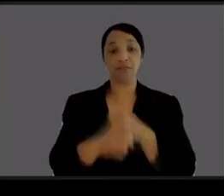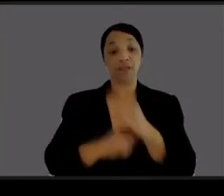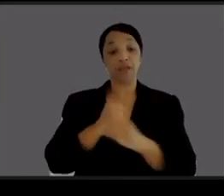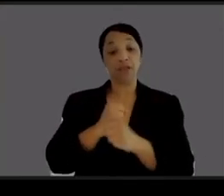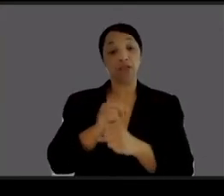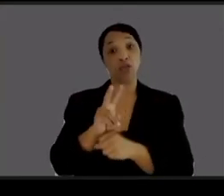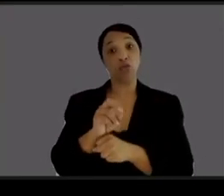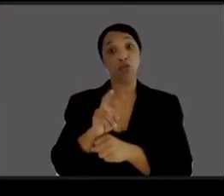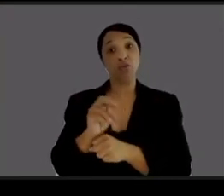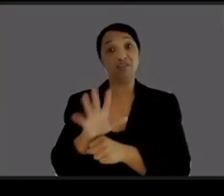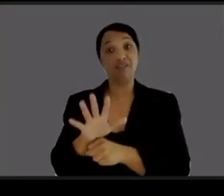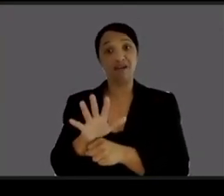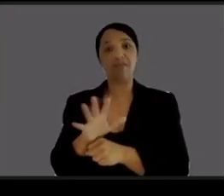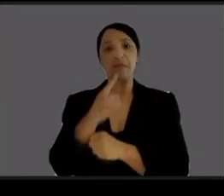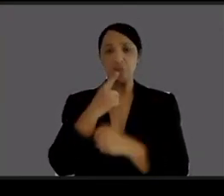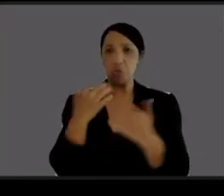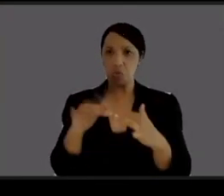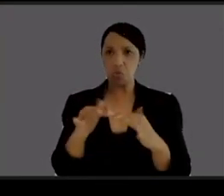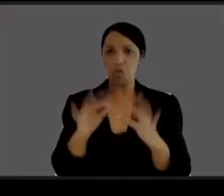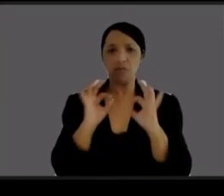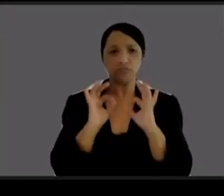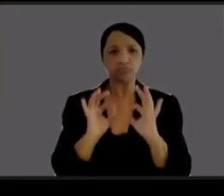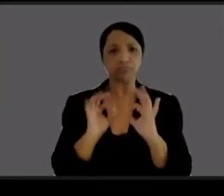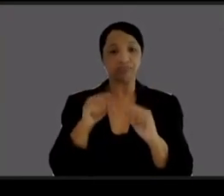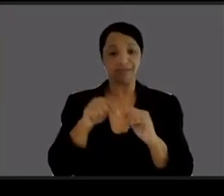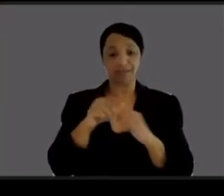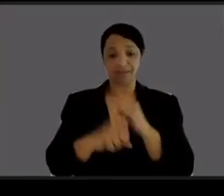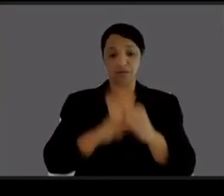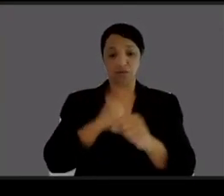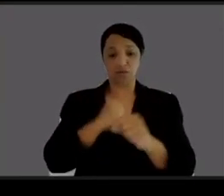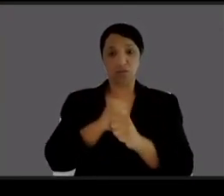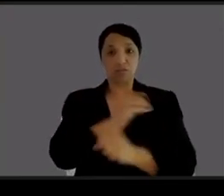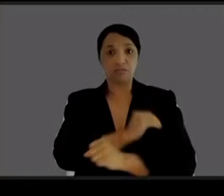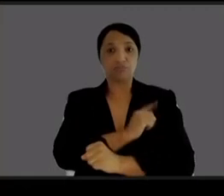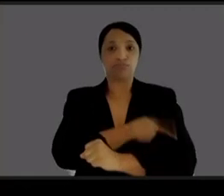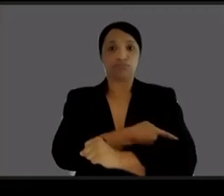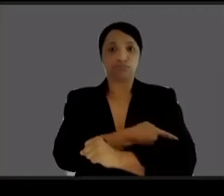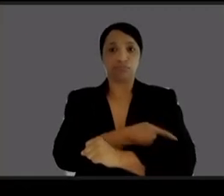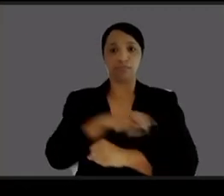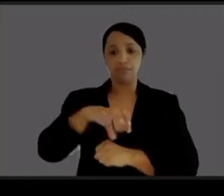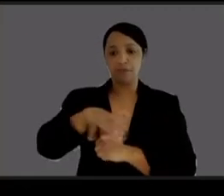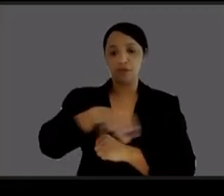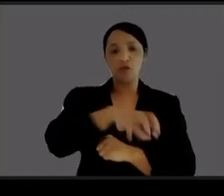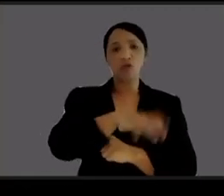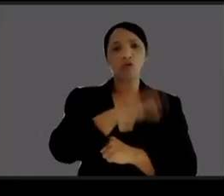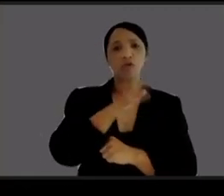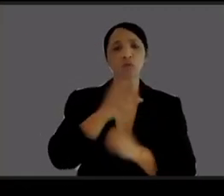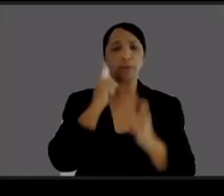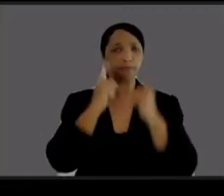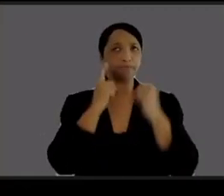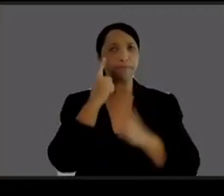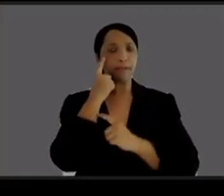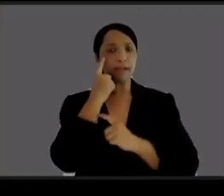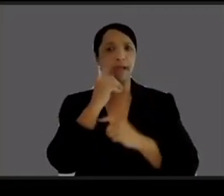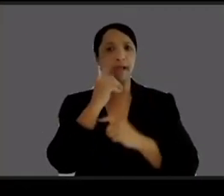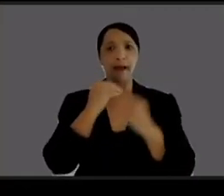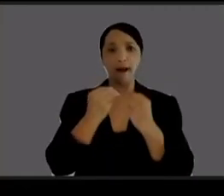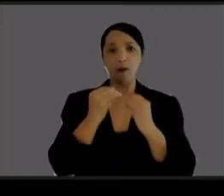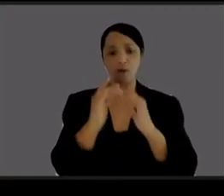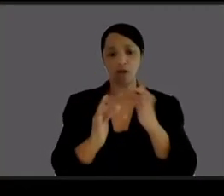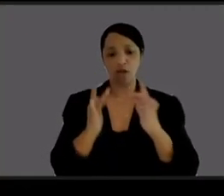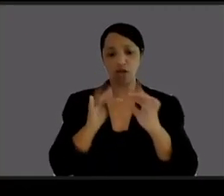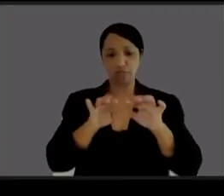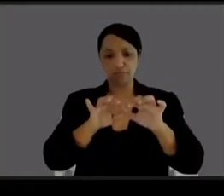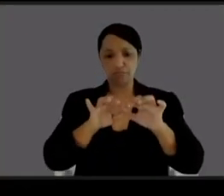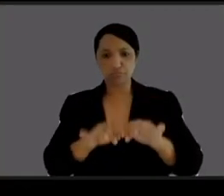فس 25 الجمع الاميه الامم المتحده سوف تقوم باستعراض تفويضنا هذا والدول والاعضاء الامم المتحده سوف